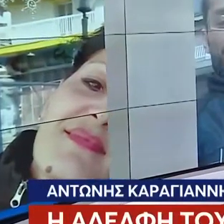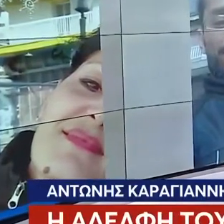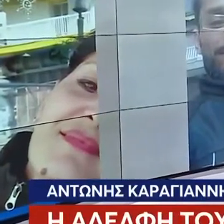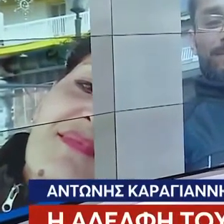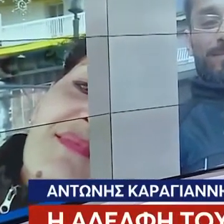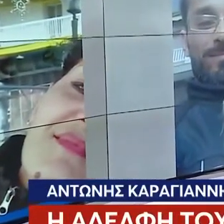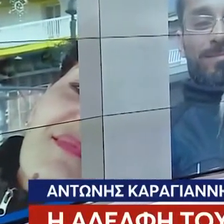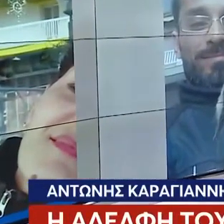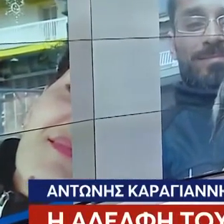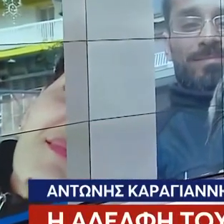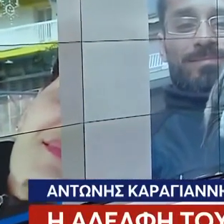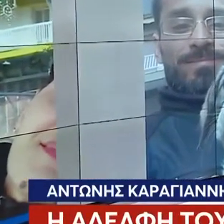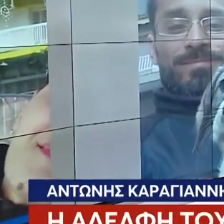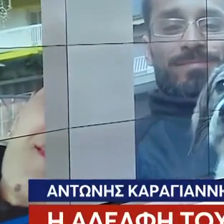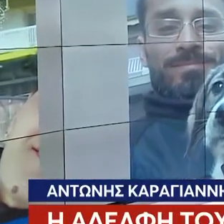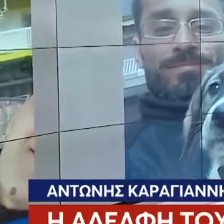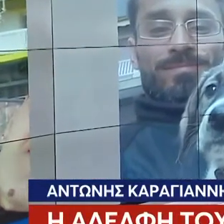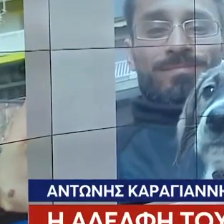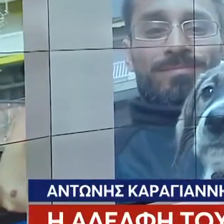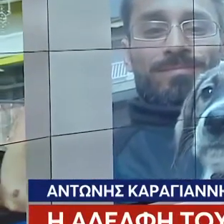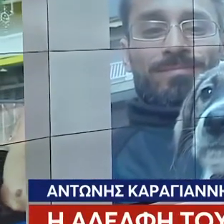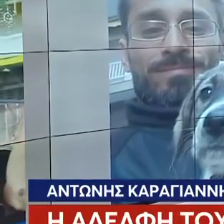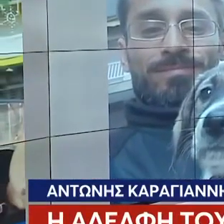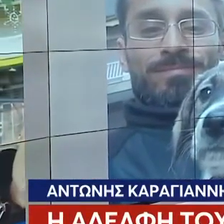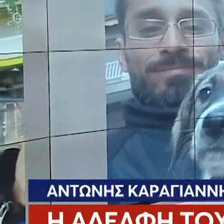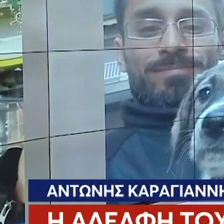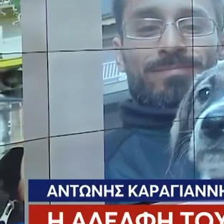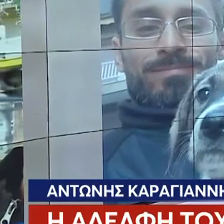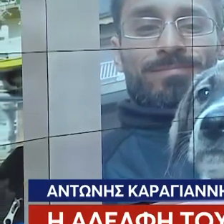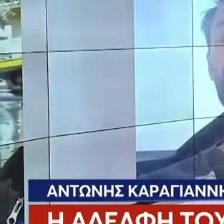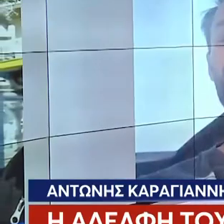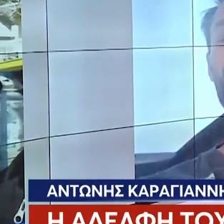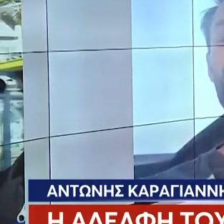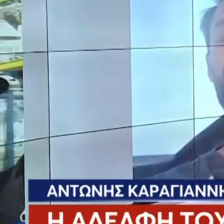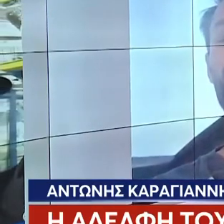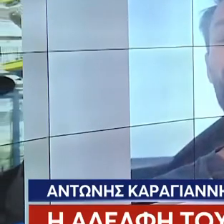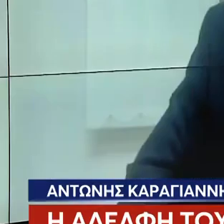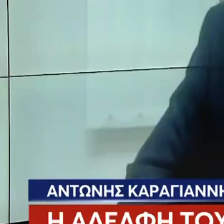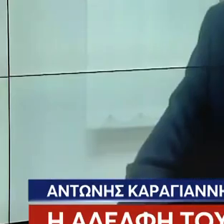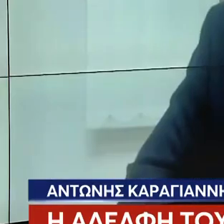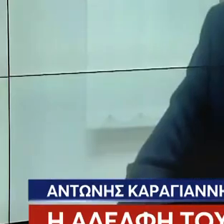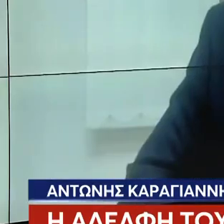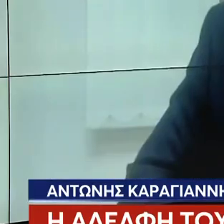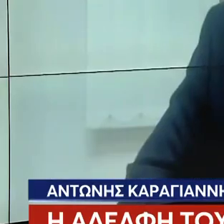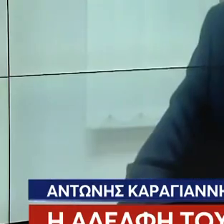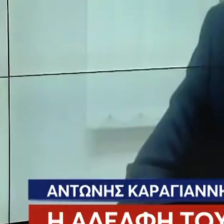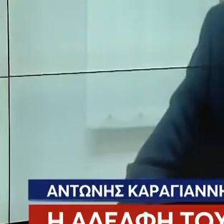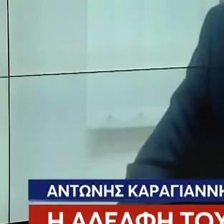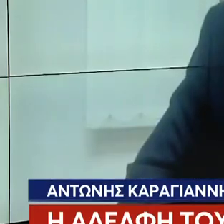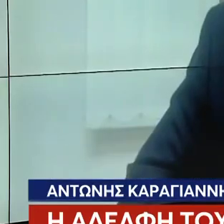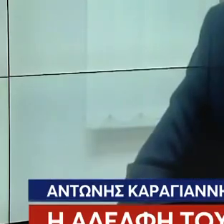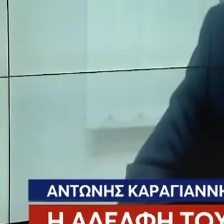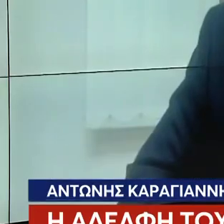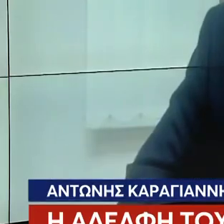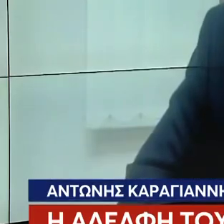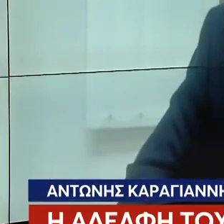ώρες. Τώρα από εκεί πέρα, ως το ερώτημα το οποίο μου κάνατε, στο γιατί χτυπούσε την αδερφή του, να πω πρώτα απ' όλα ότι η έρευνά σας είναι πληρέστατη. Δηλαδή, έχετε μια έρευνα η